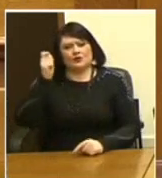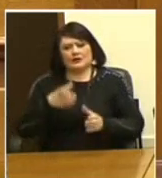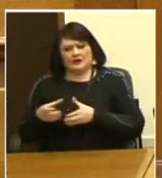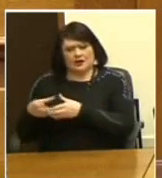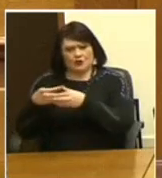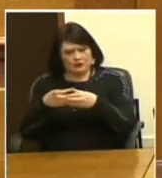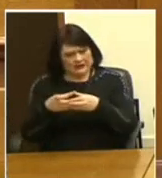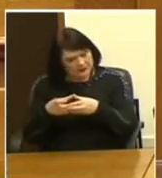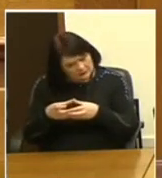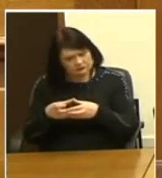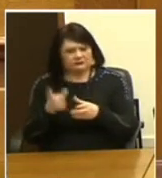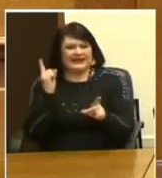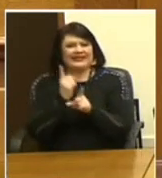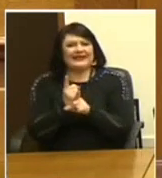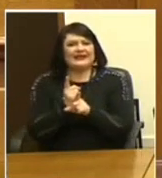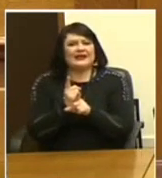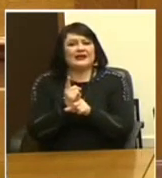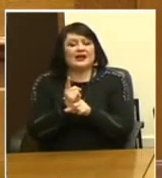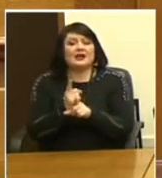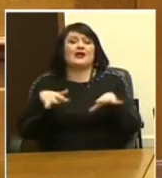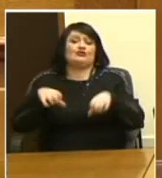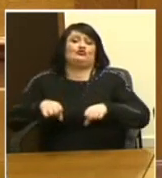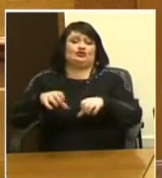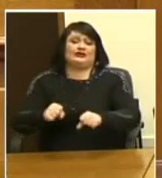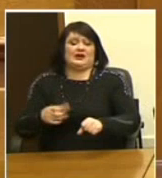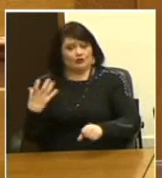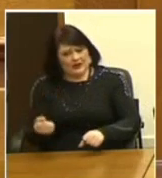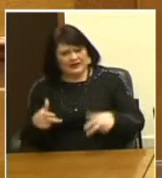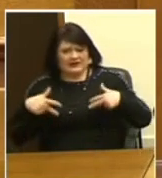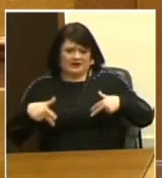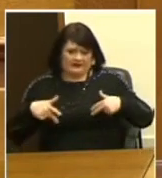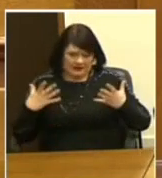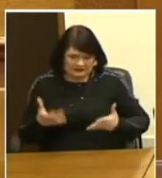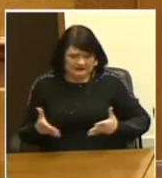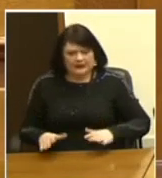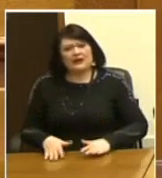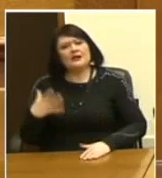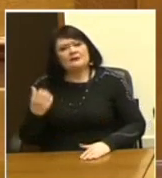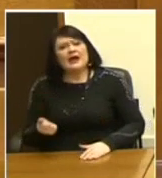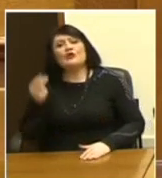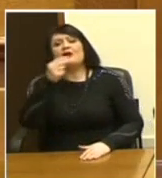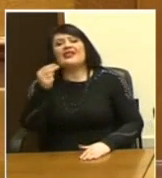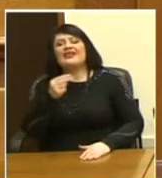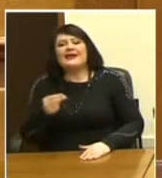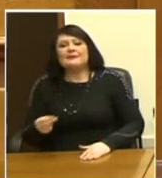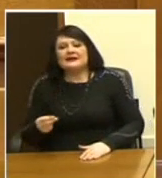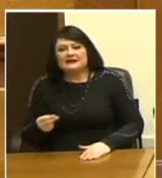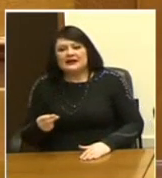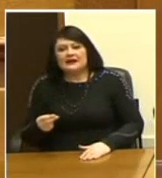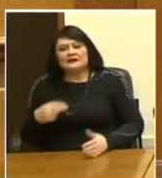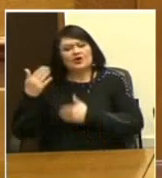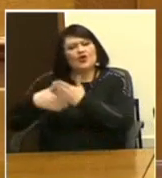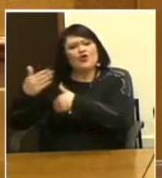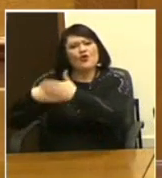ιδίως τα λεγόμενα κόμματα εξουσίας. Υπάρχει ένα πεδίο στο οποίο τα λεγόμενα κόμματα εξουσίας διαχρονικά στον